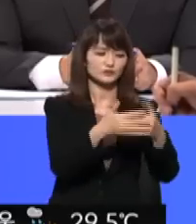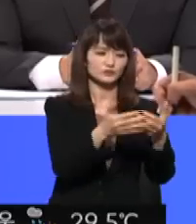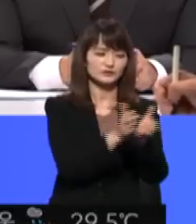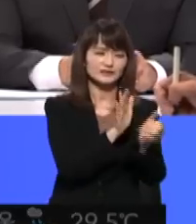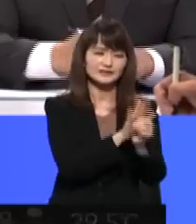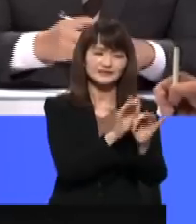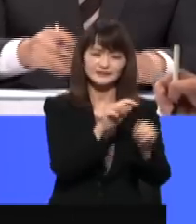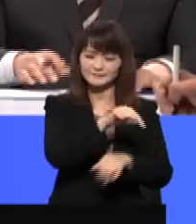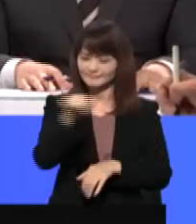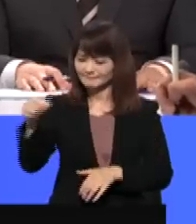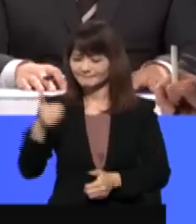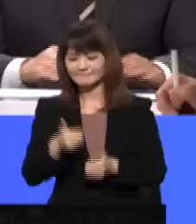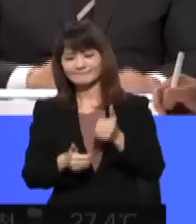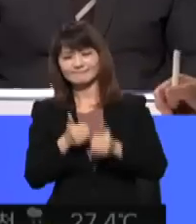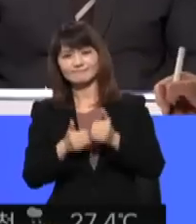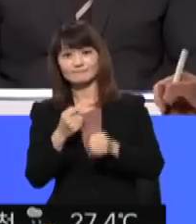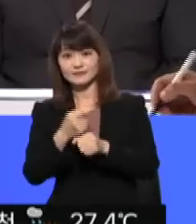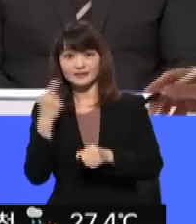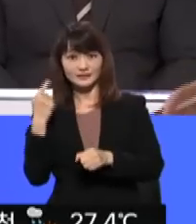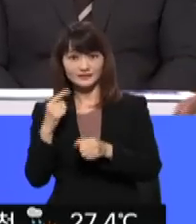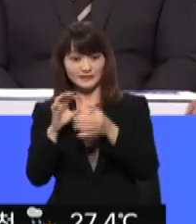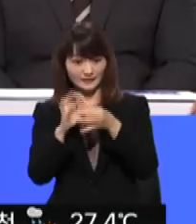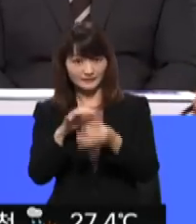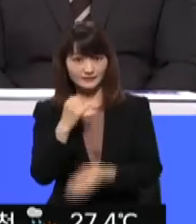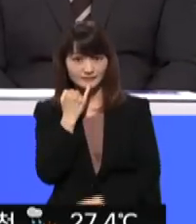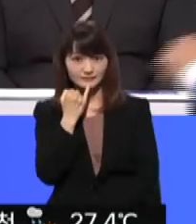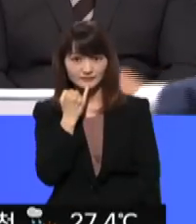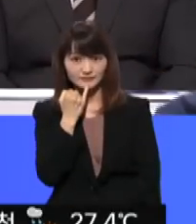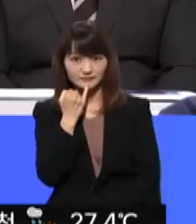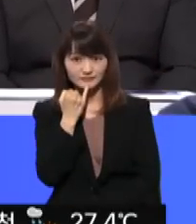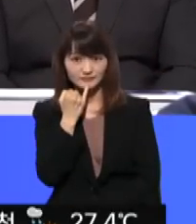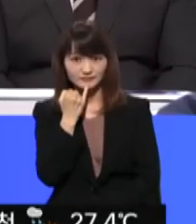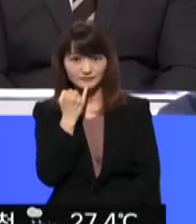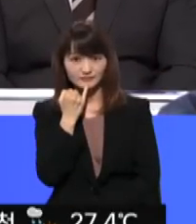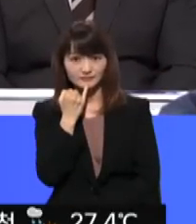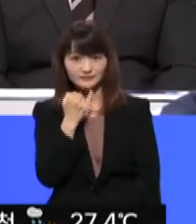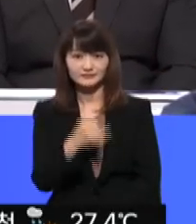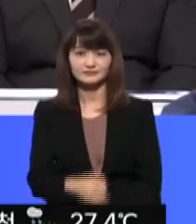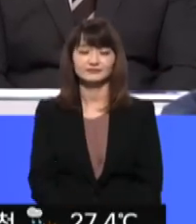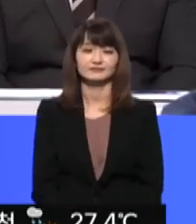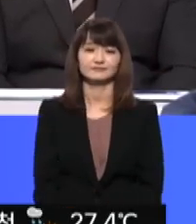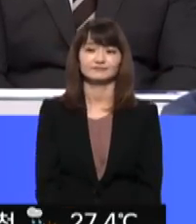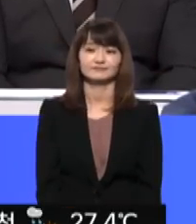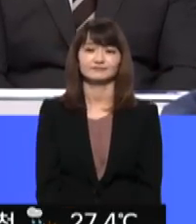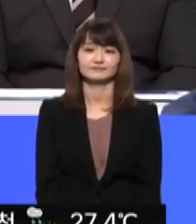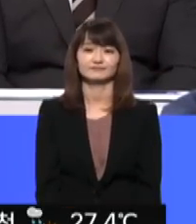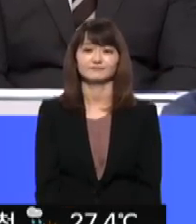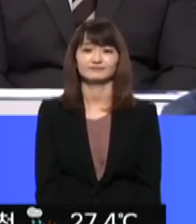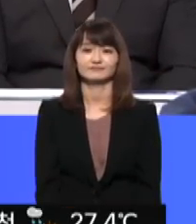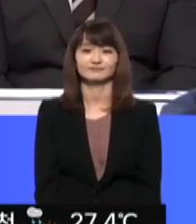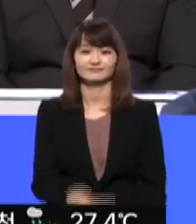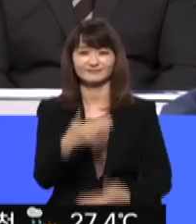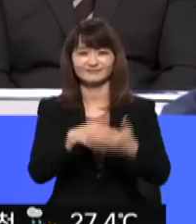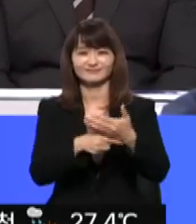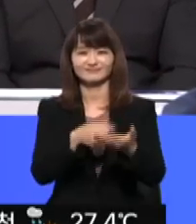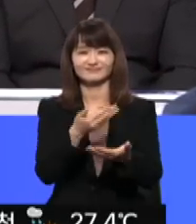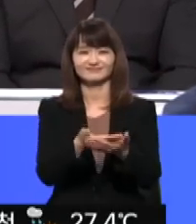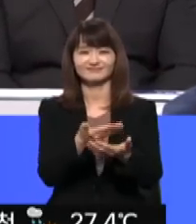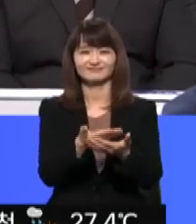미치겠습니다 작년에 사이가 좋았었는데 핵심은 뒤에 있었던 것 같아요 영화표 주세요